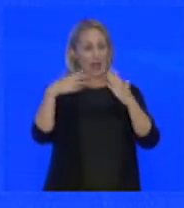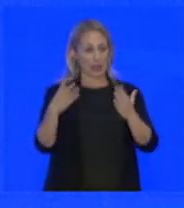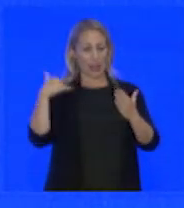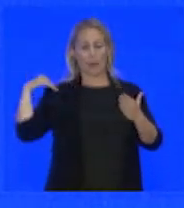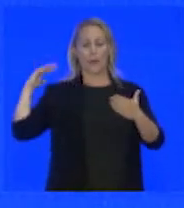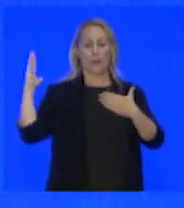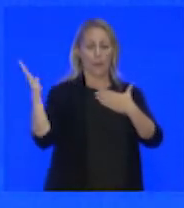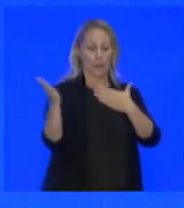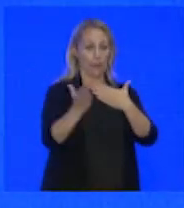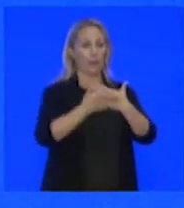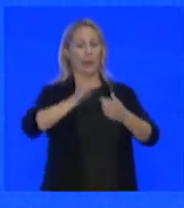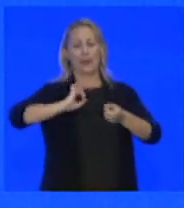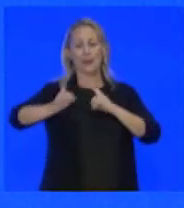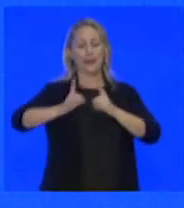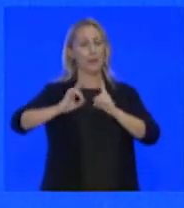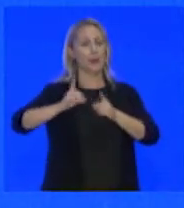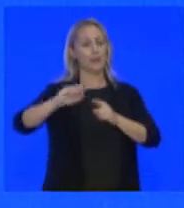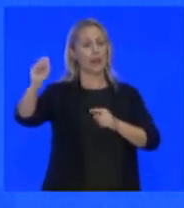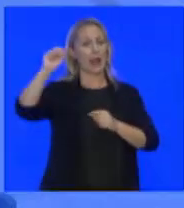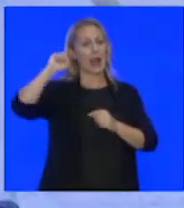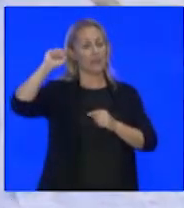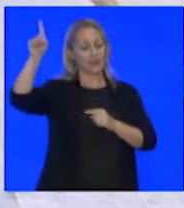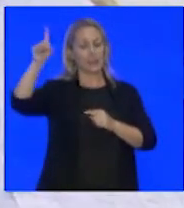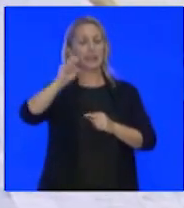οι διαπραγματεύσεις για τα ναυπηγεία Ελευσίνας.